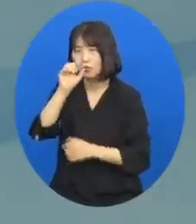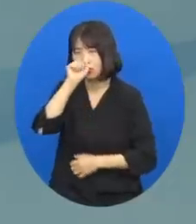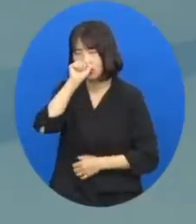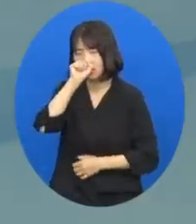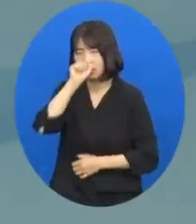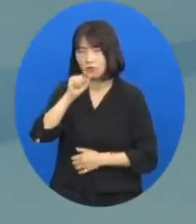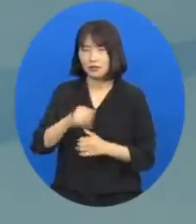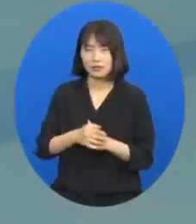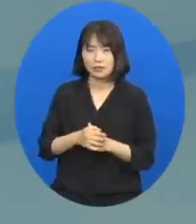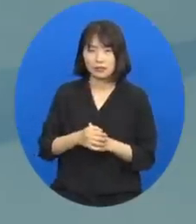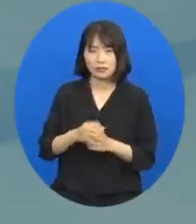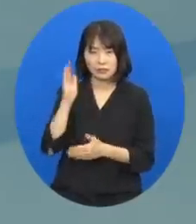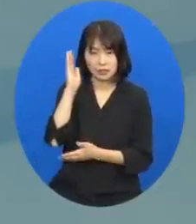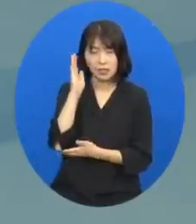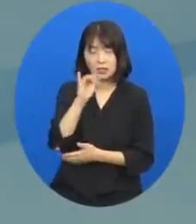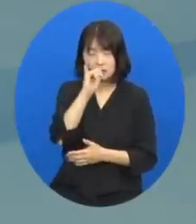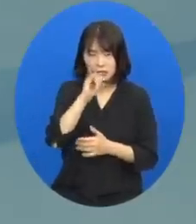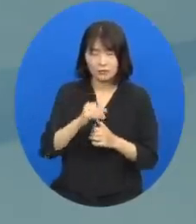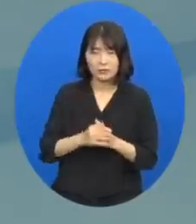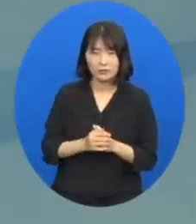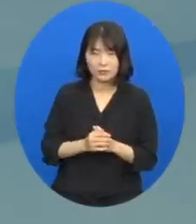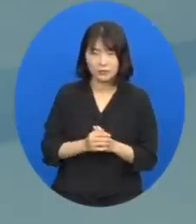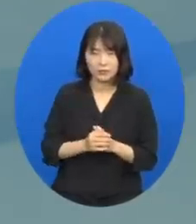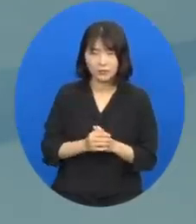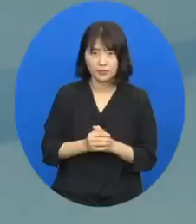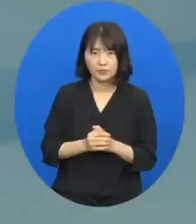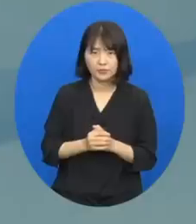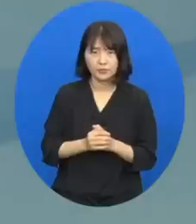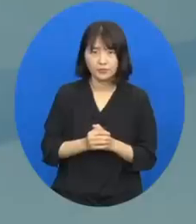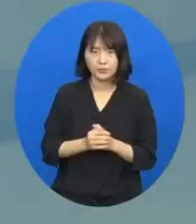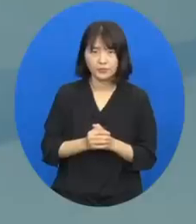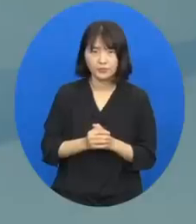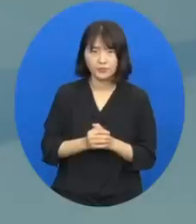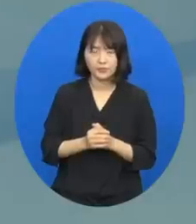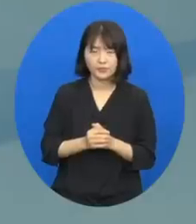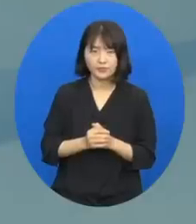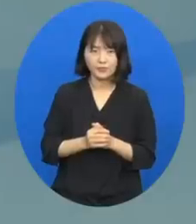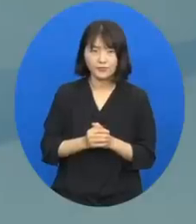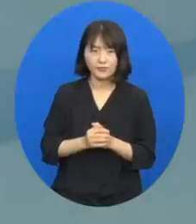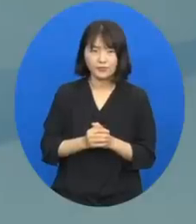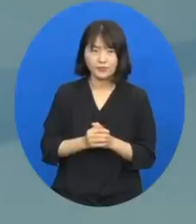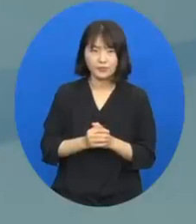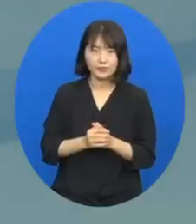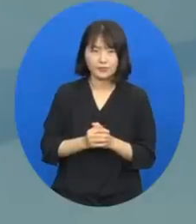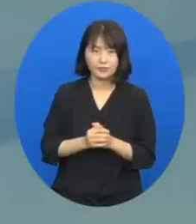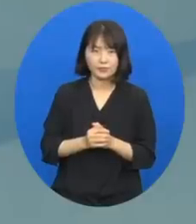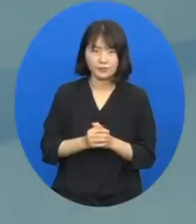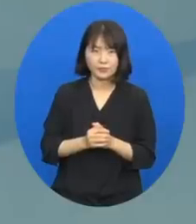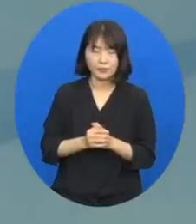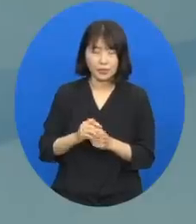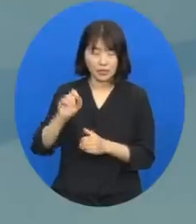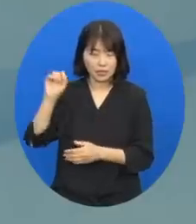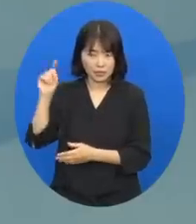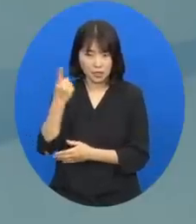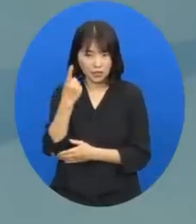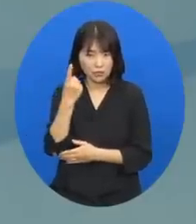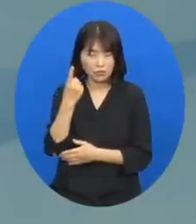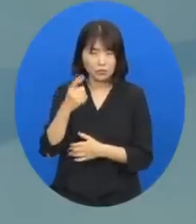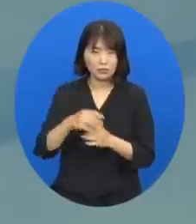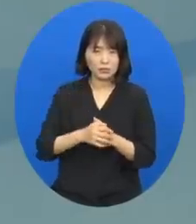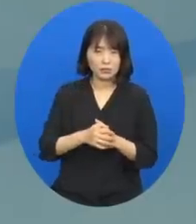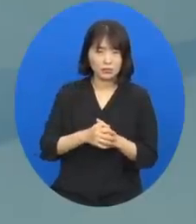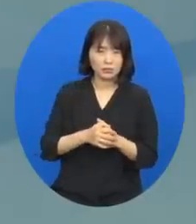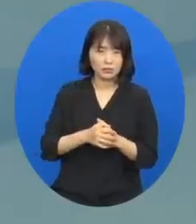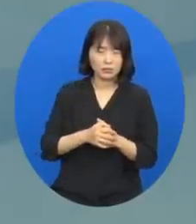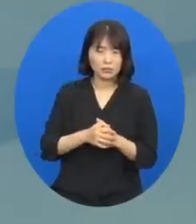조심들 궁정 이불 자연스러운 예절 그리고 군주가 던지는 창으로부터 자유로웠다 는 겁니다 그러므로